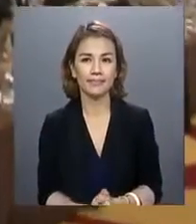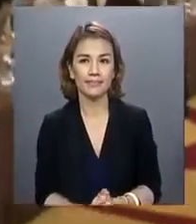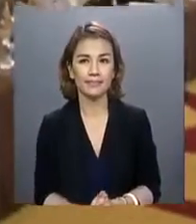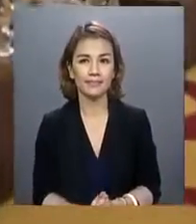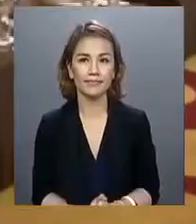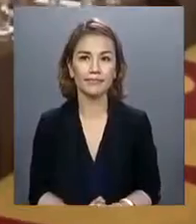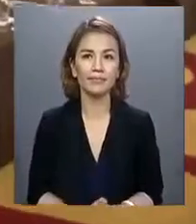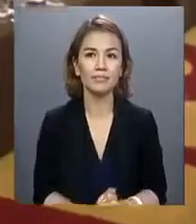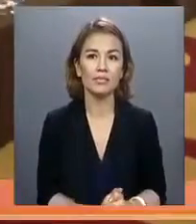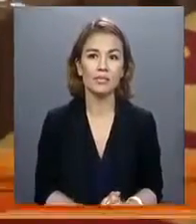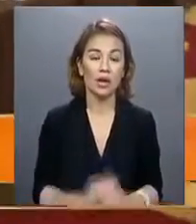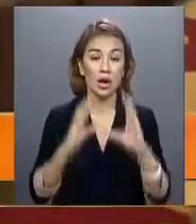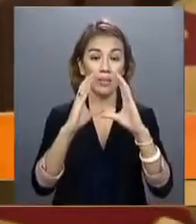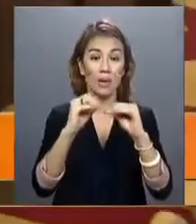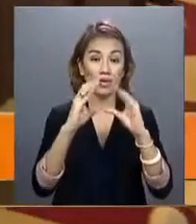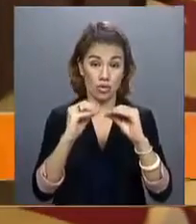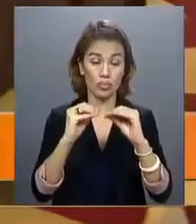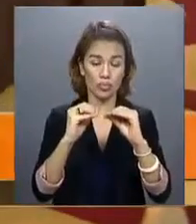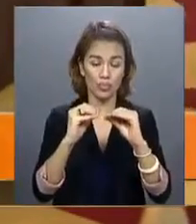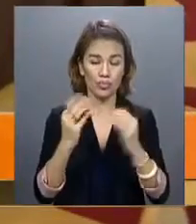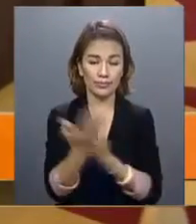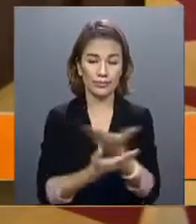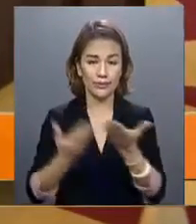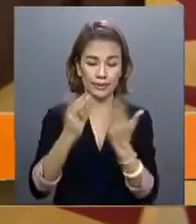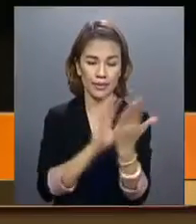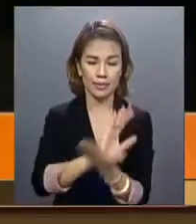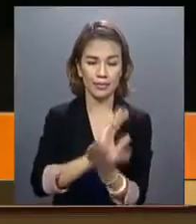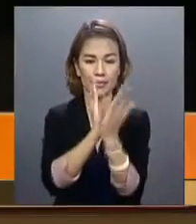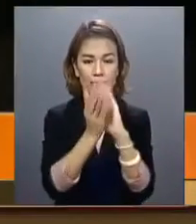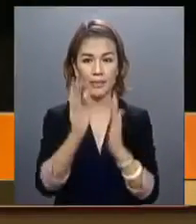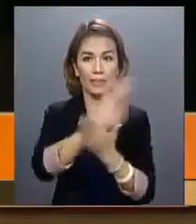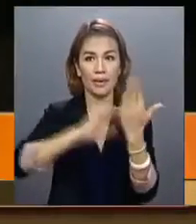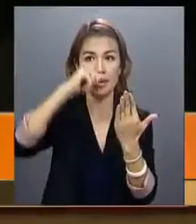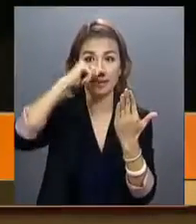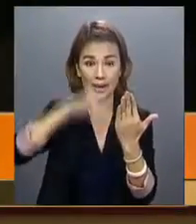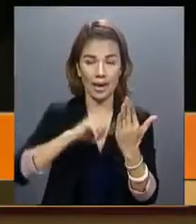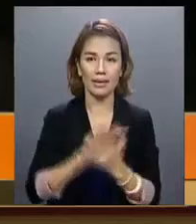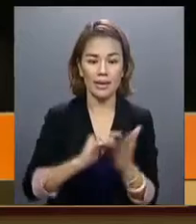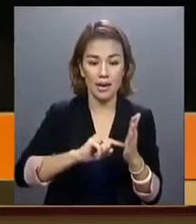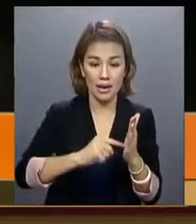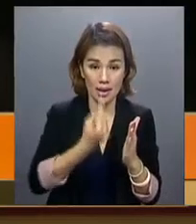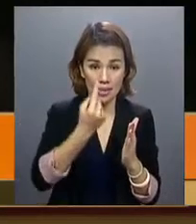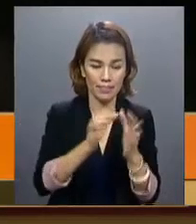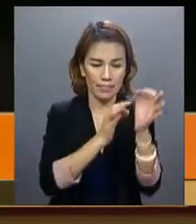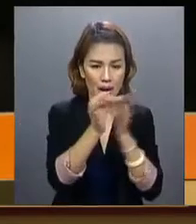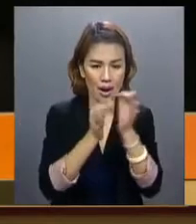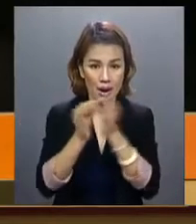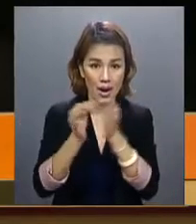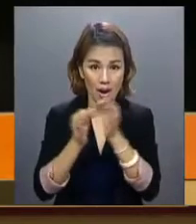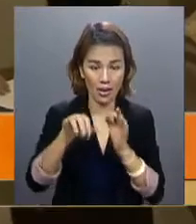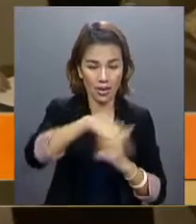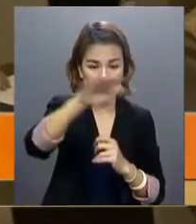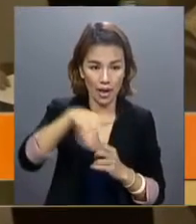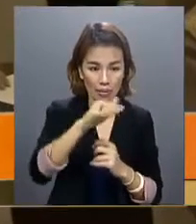เวทีสัมมนาการขับเคลื่อนการปฏิรูปประเทศไทยแบบบูรณาการเริ่มด้วยการชี้แจงถึงสถานการณ์และการดำเนินงาน